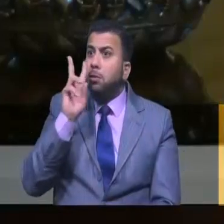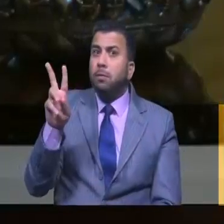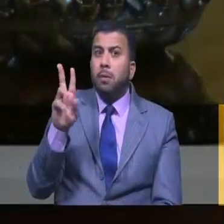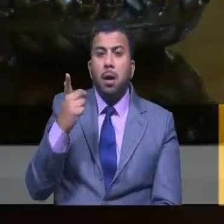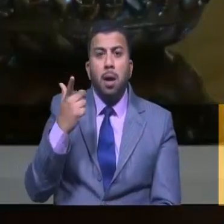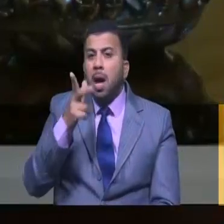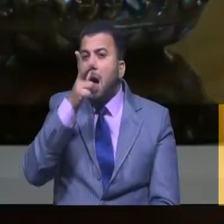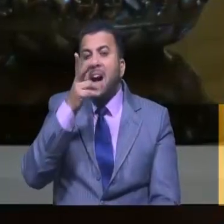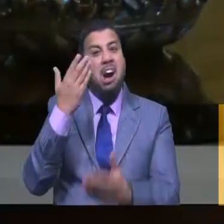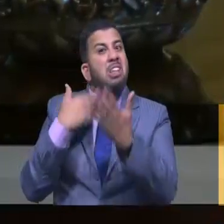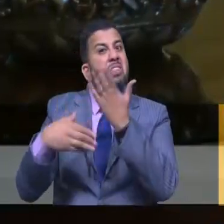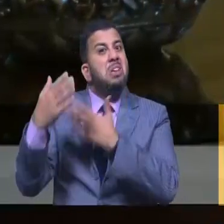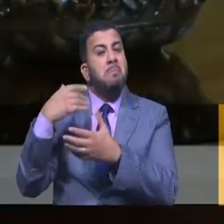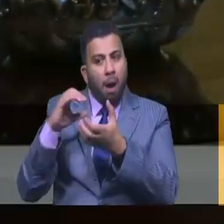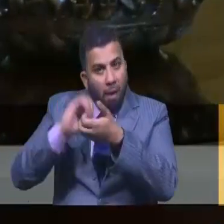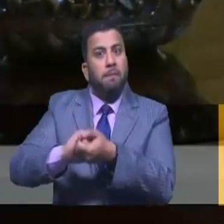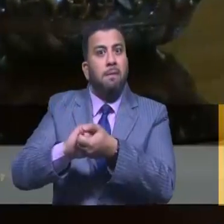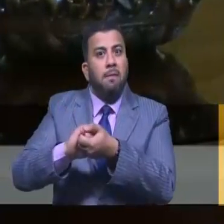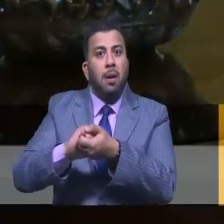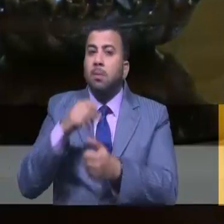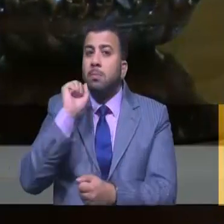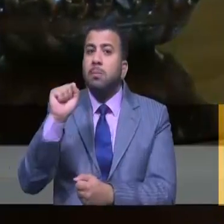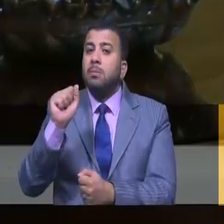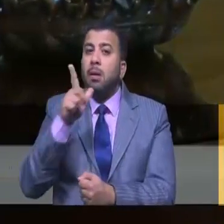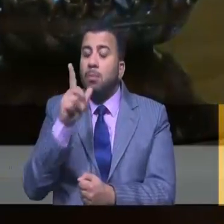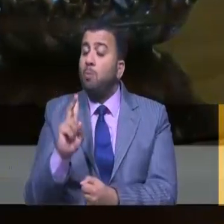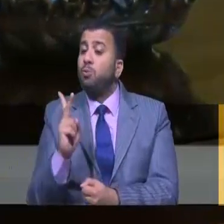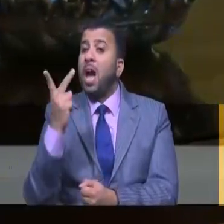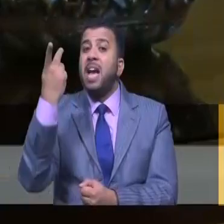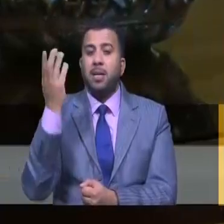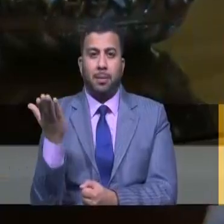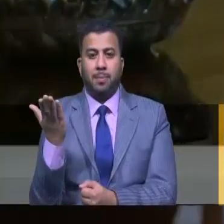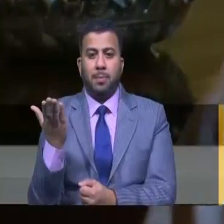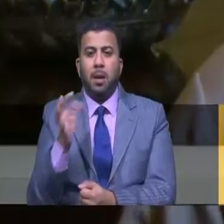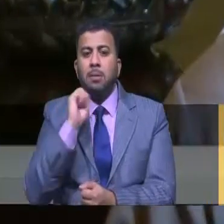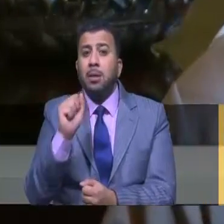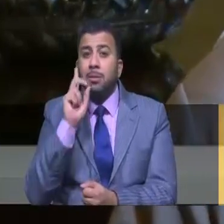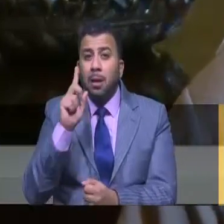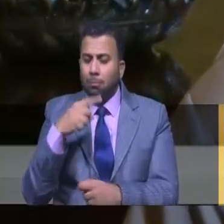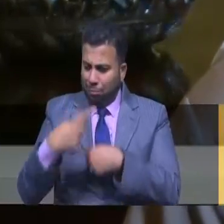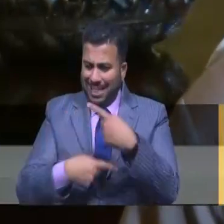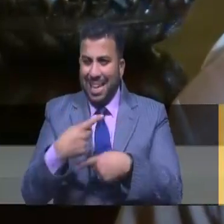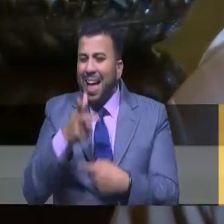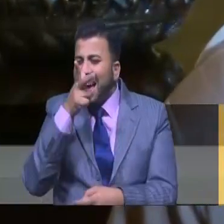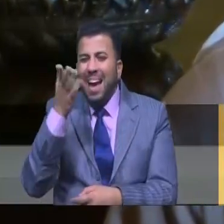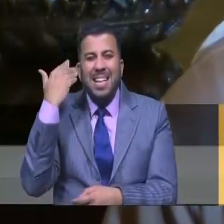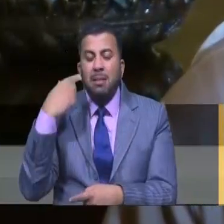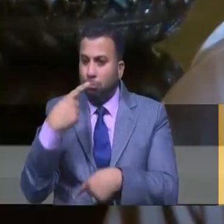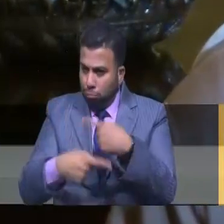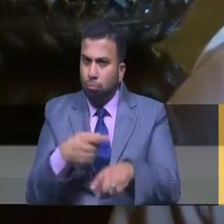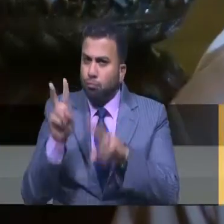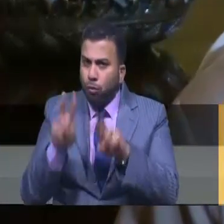تجدد علاقة قديمة وتحدثها لعالم أيضا متغير، وتجديد هذه العلاقة القديمة معناه